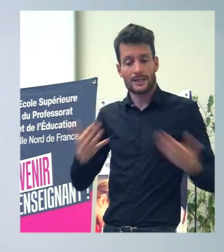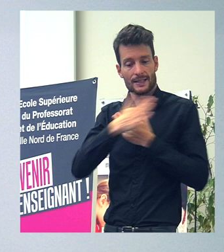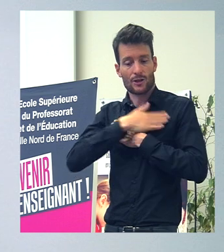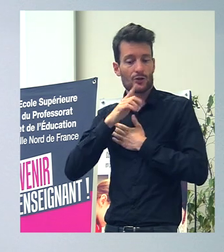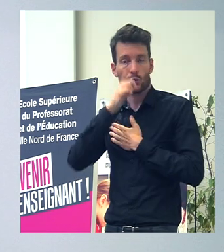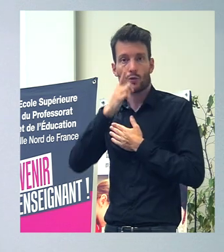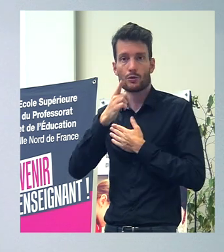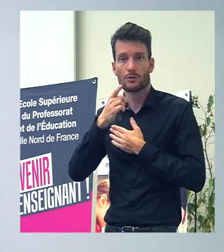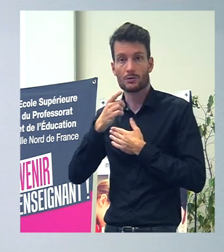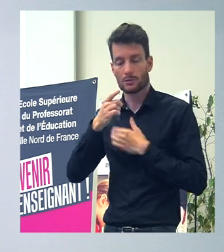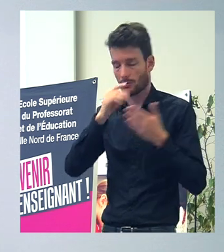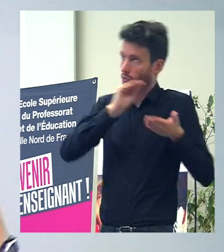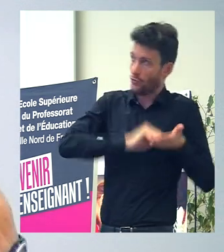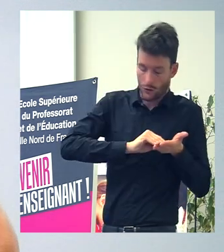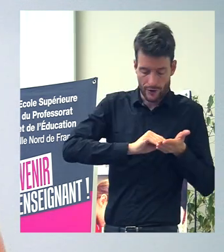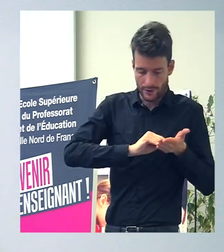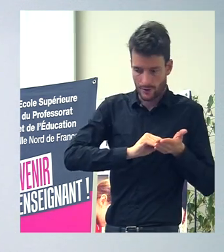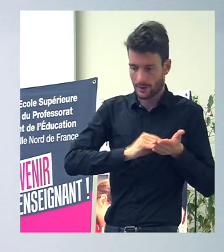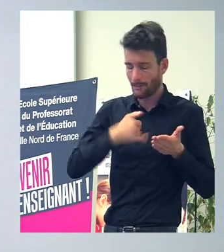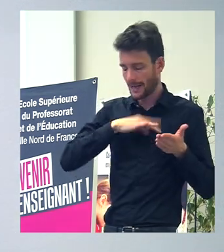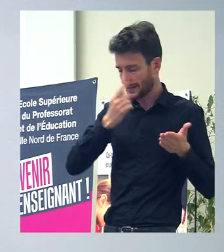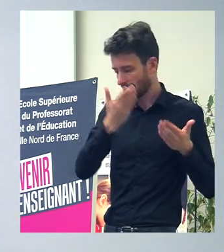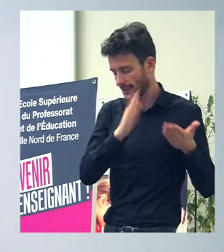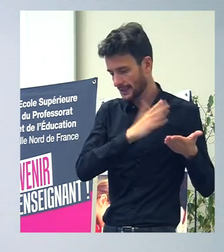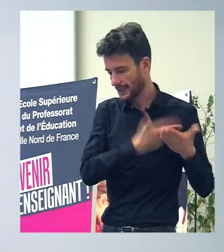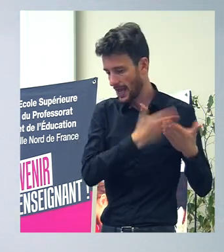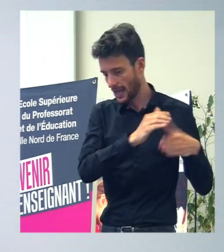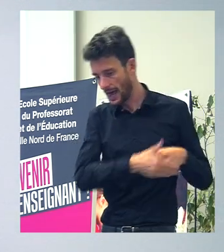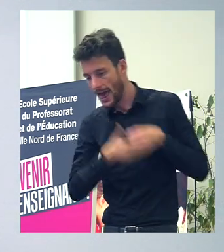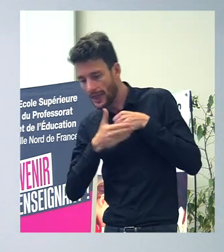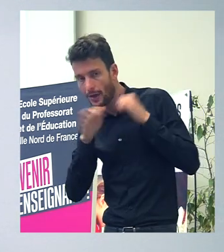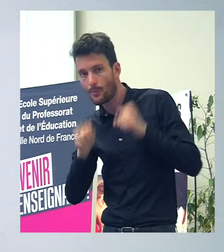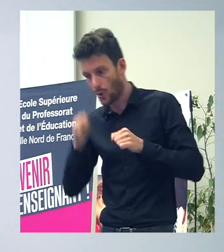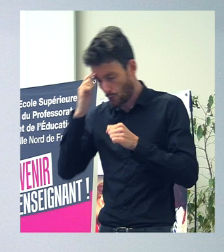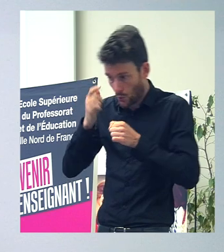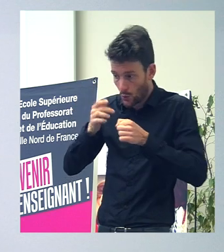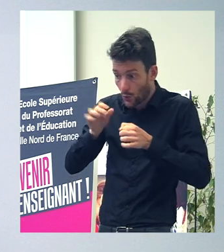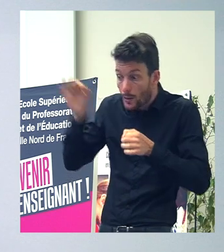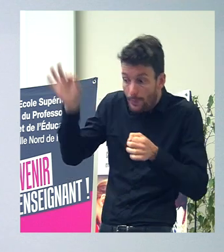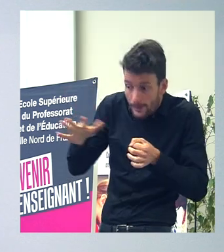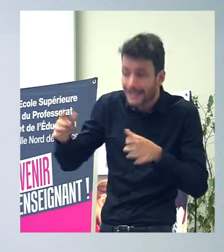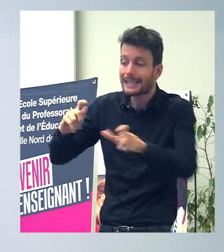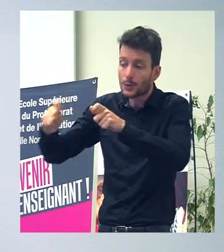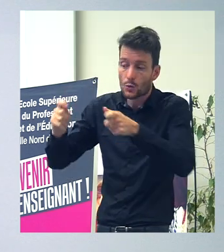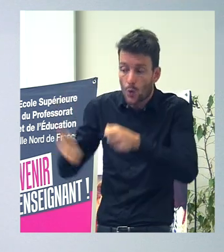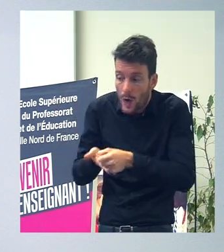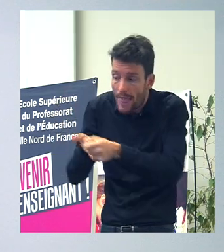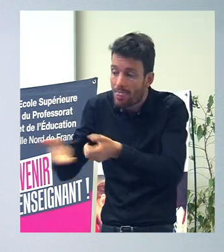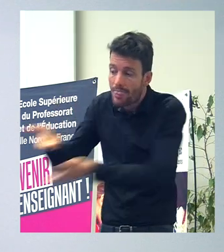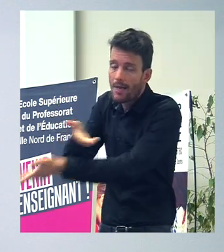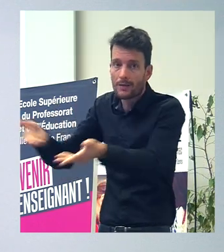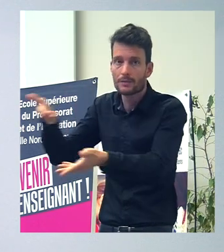parce que ça va lui servir de fil conducteur pour animer la discussion. Il faut bien